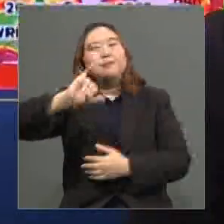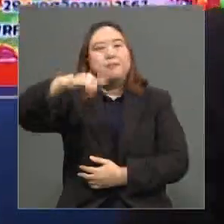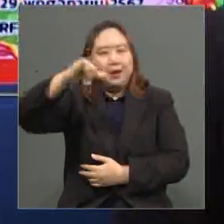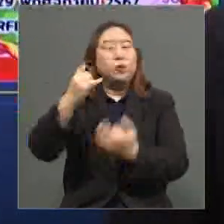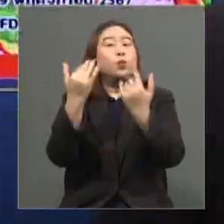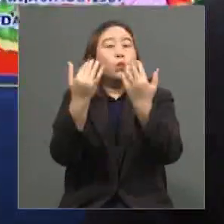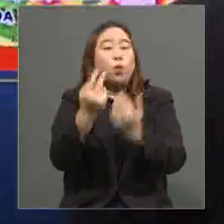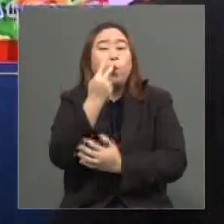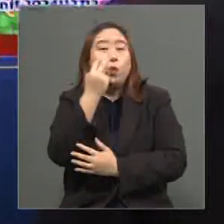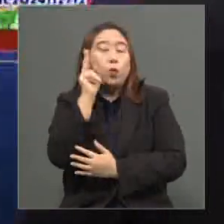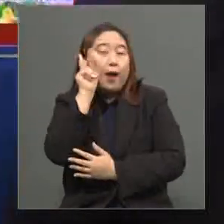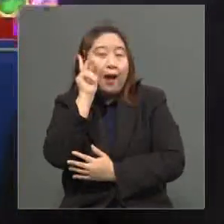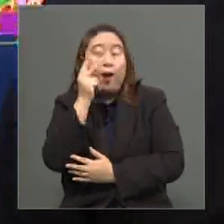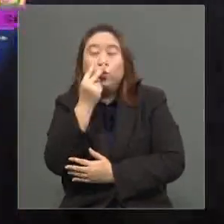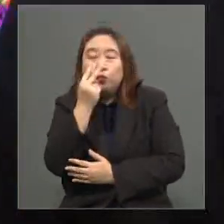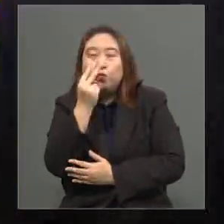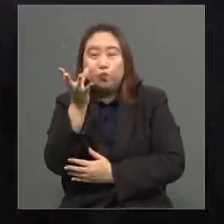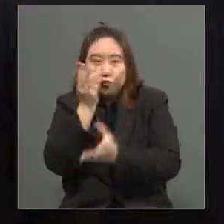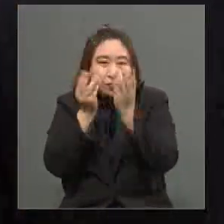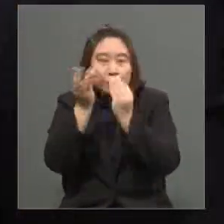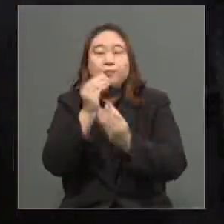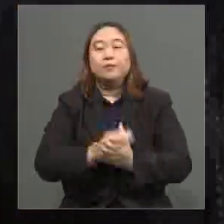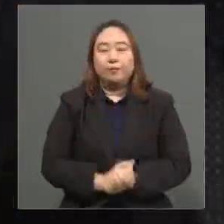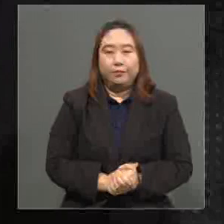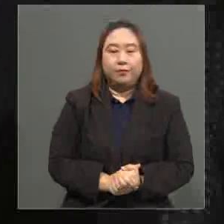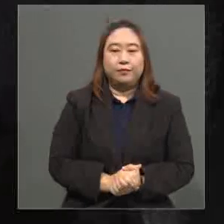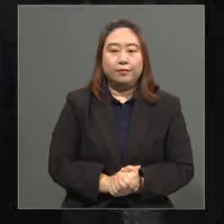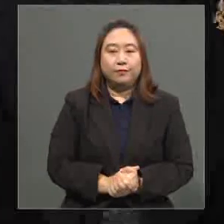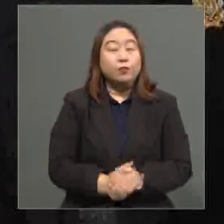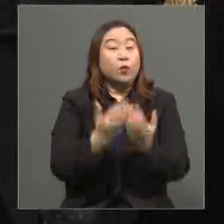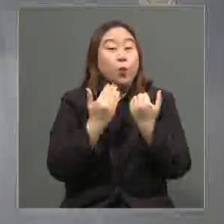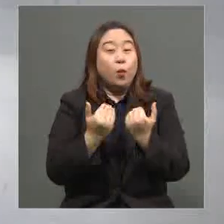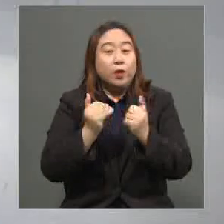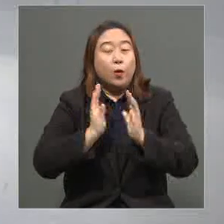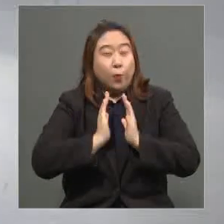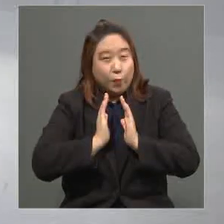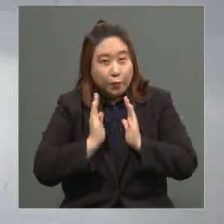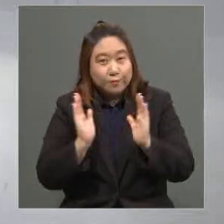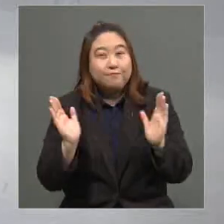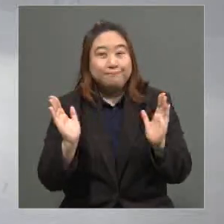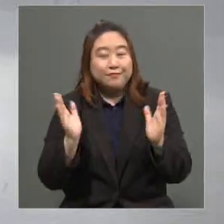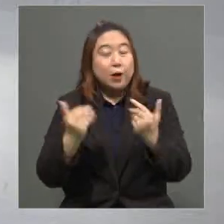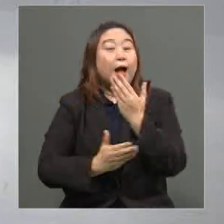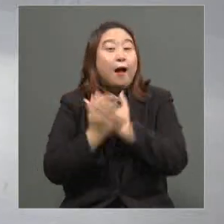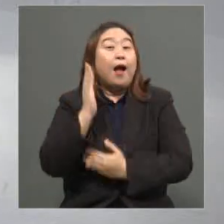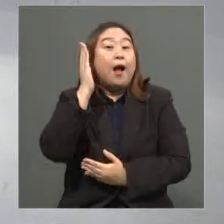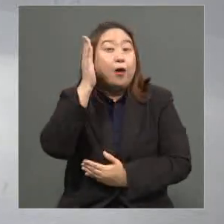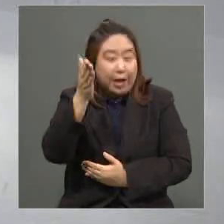Tech if have coiอบ